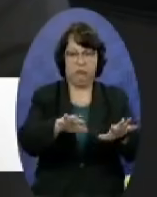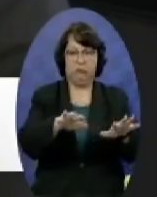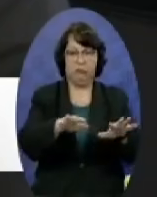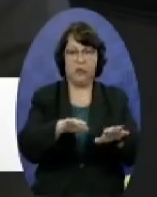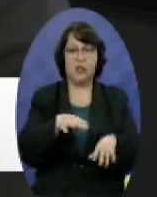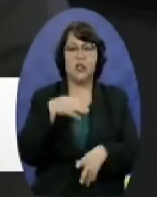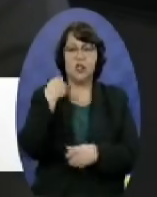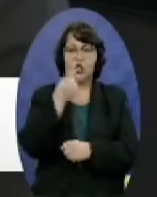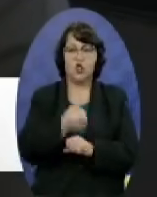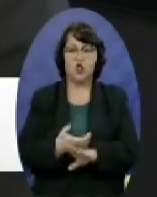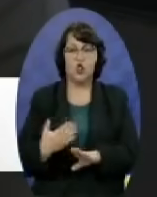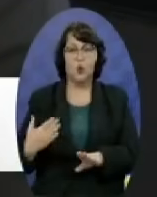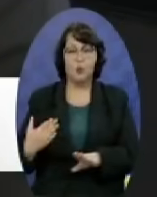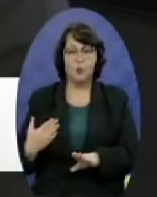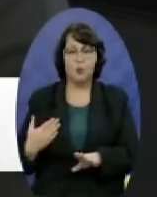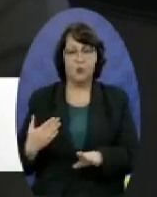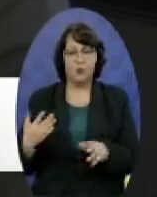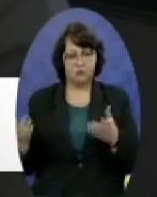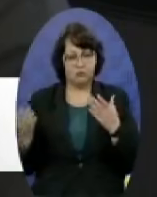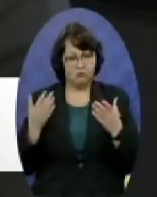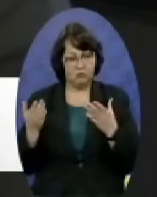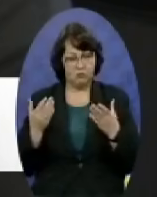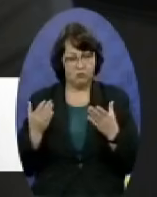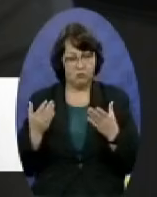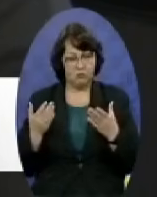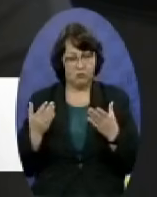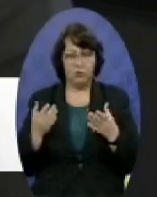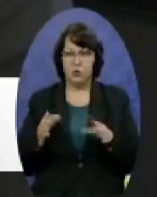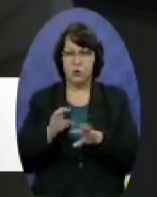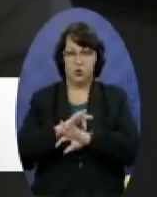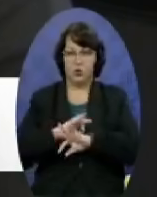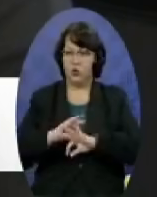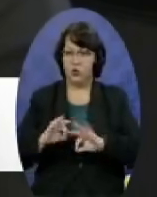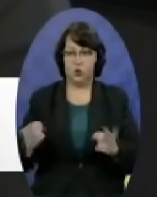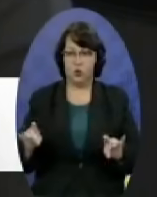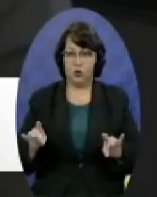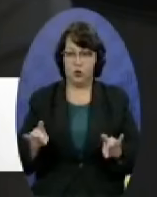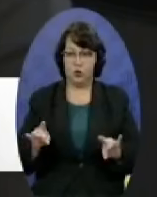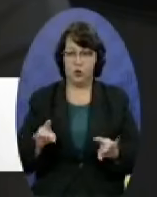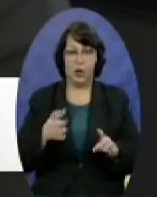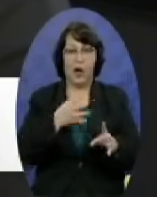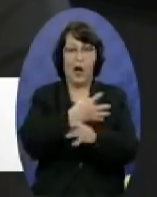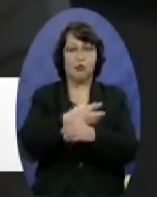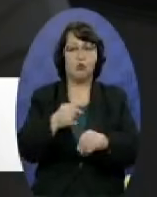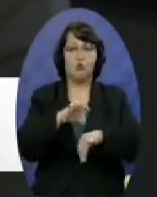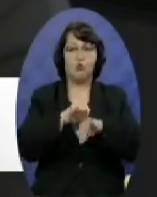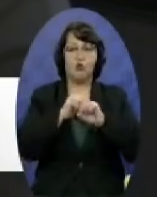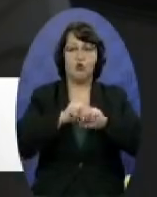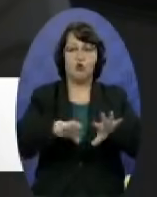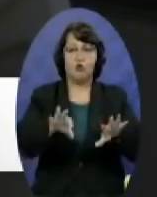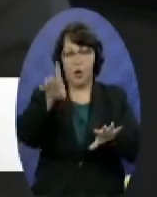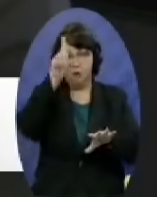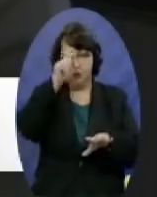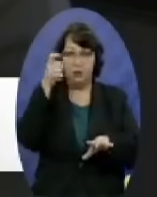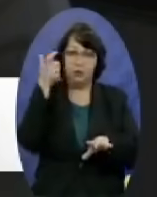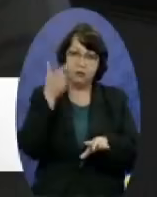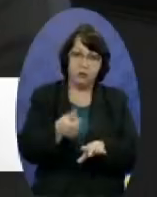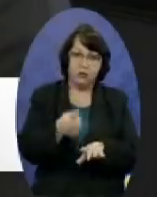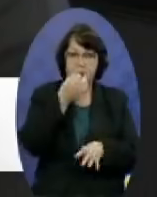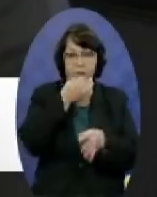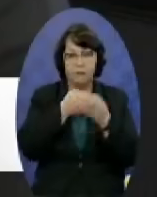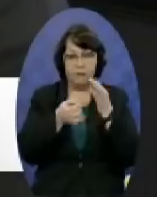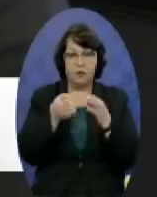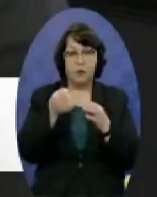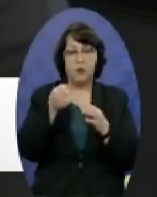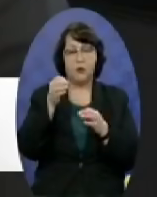одоо жилийнхаа одоо халдварын хасаа өөр явагдана. Тэгэхээр эмчилгээний чанар тактикч гэсэн бас өөр байгаа. Тэгээд